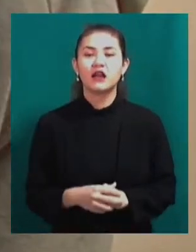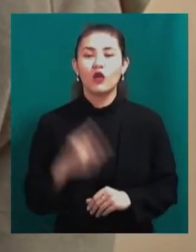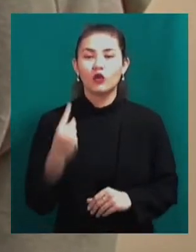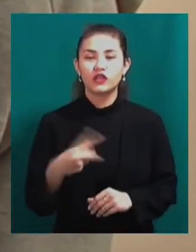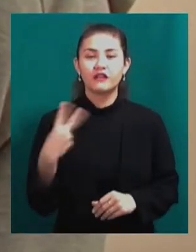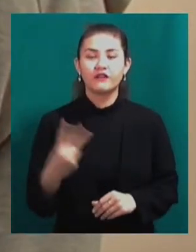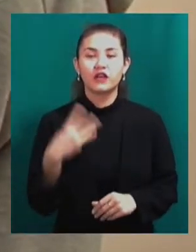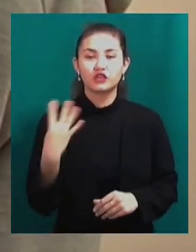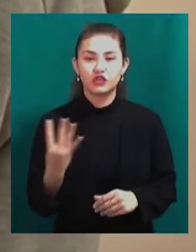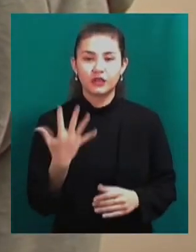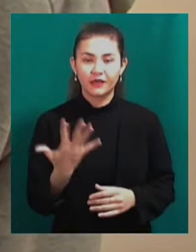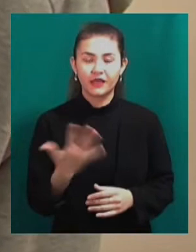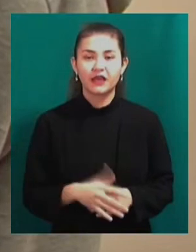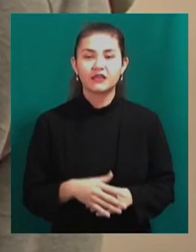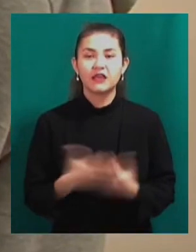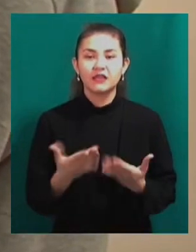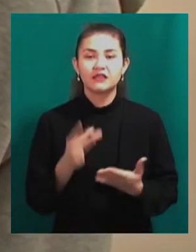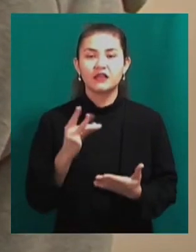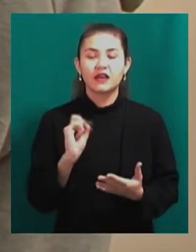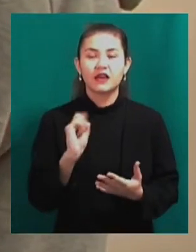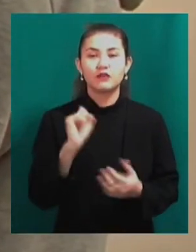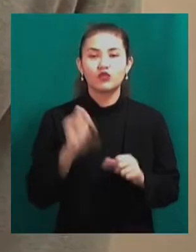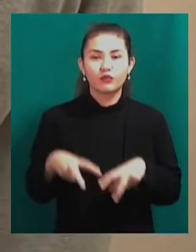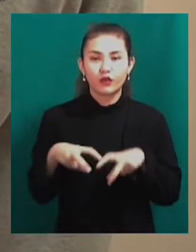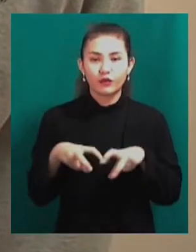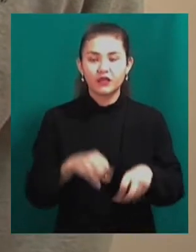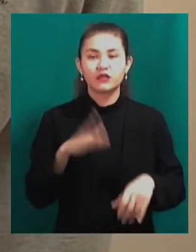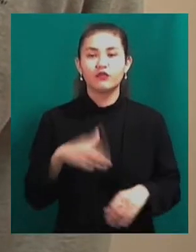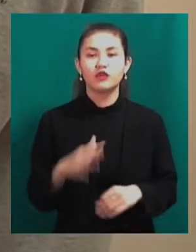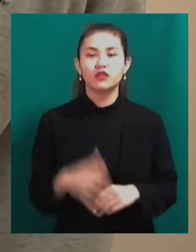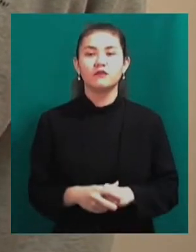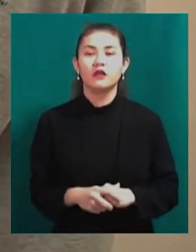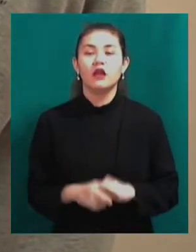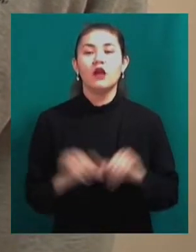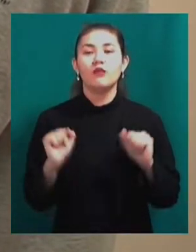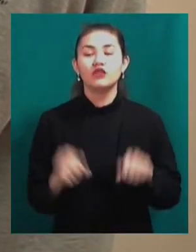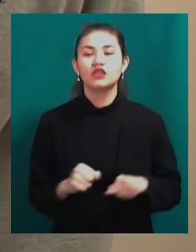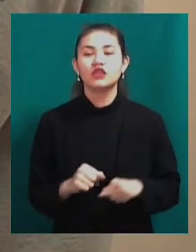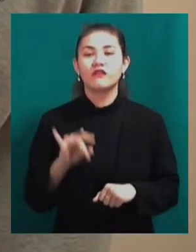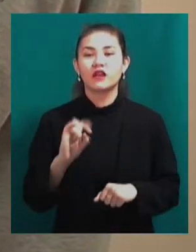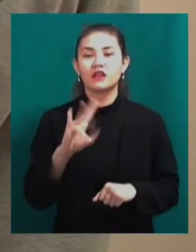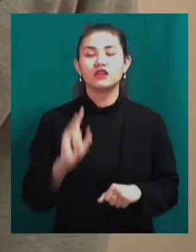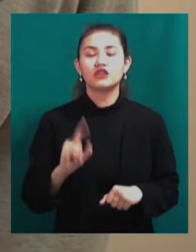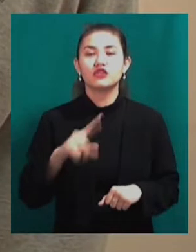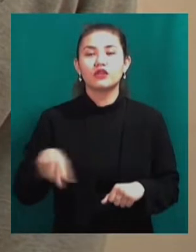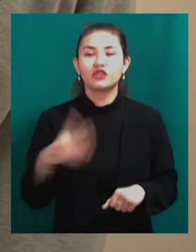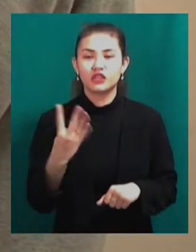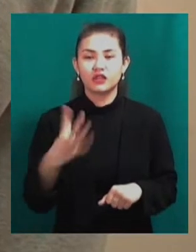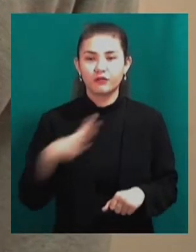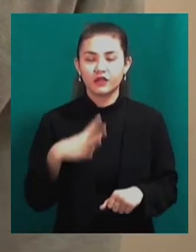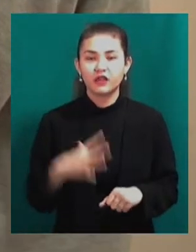4, 5, з тими ранами він міг пробігти будь-яку відстань. Ну, можливо, рана номер 4 йому було не зовсім те саме добре, бо